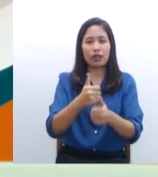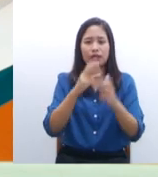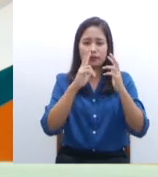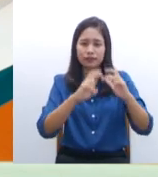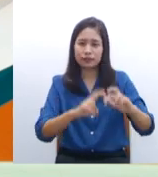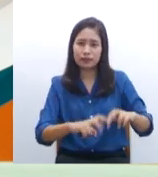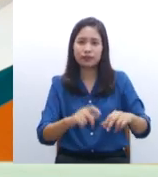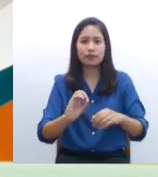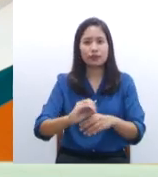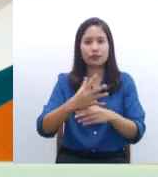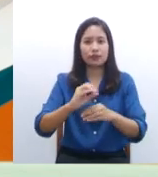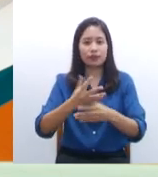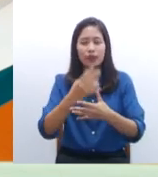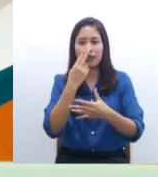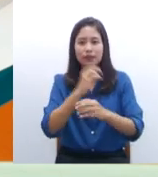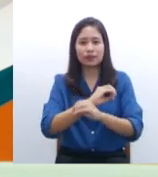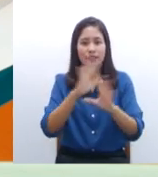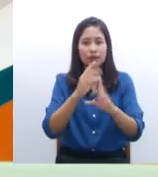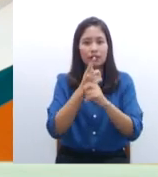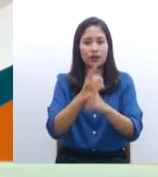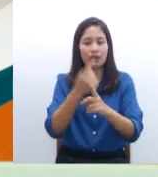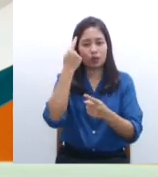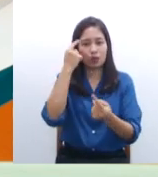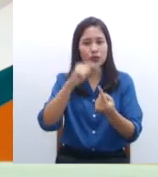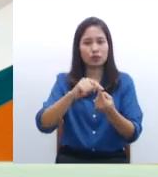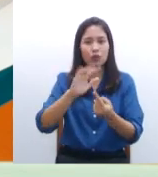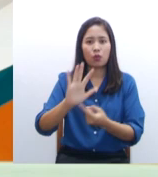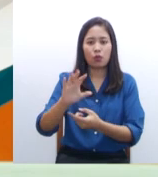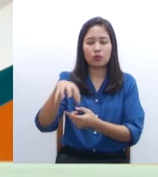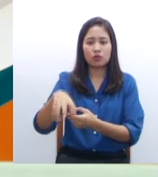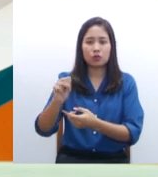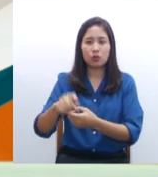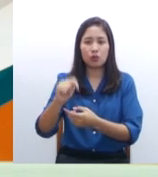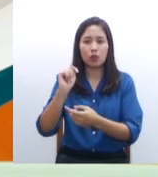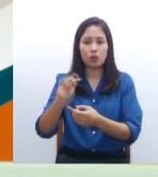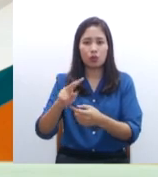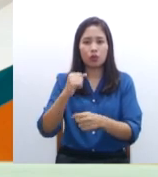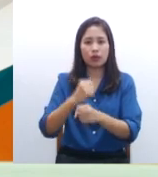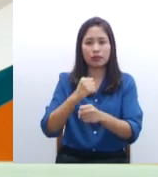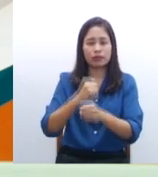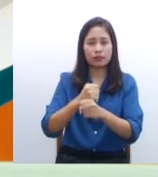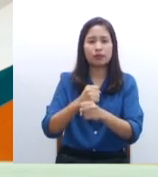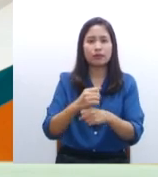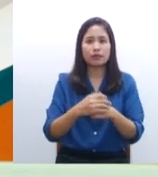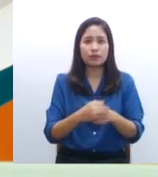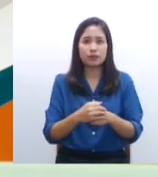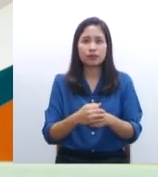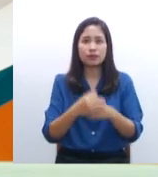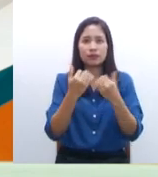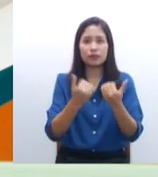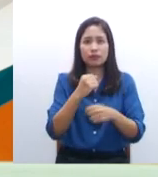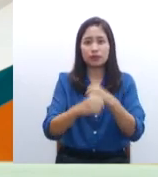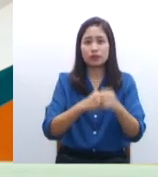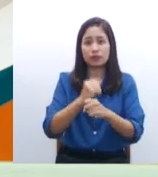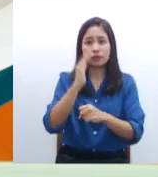การประเมินออกมาเป็นรูปธรรมแล้วก็เป็นไปตามวัตถุประสงค์ที่ทางปปช.ได้ตั้งใจไว้คือสูงกว่า85คะแนนนะครับซึ่งในส่วนของปีหน้าก็จะมี